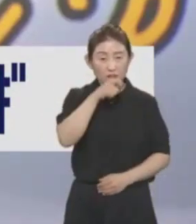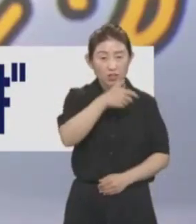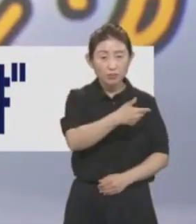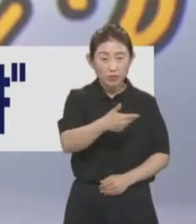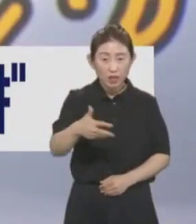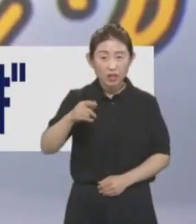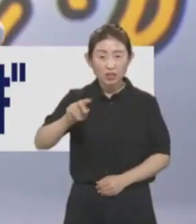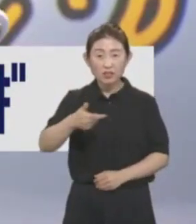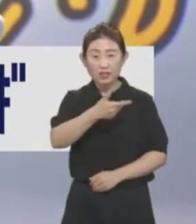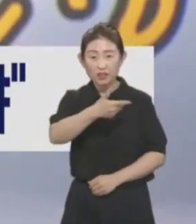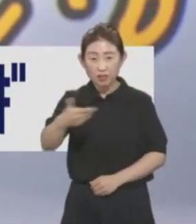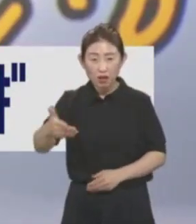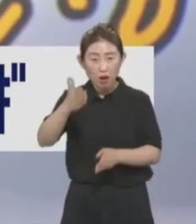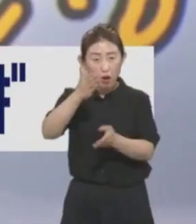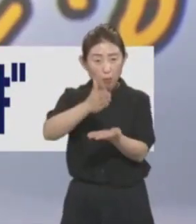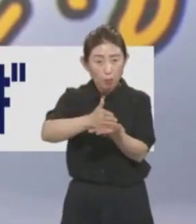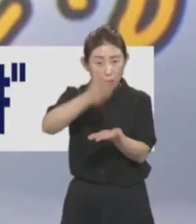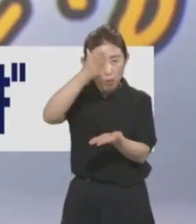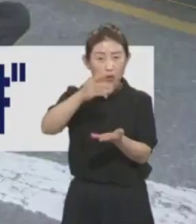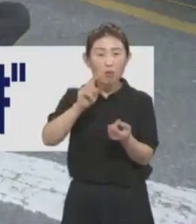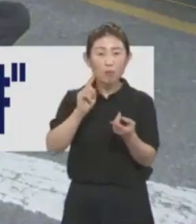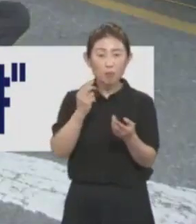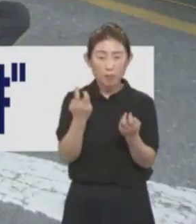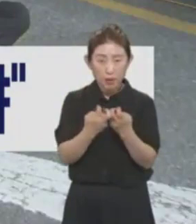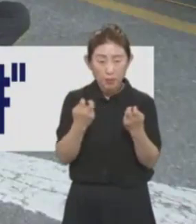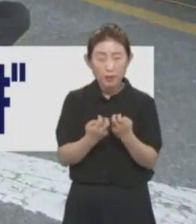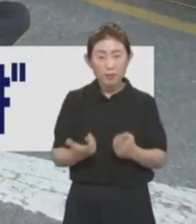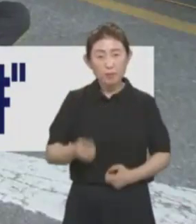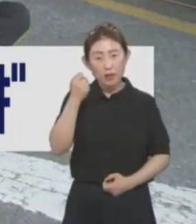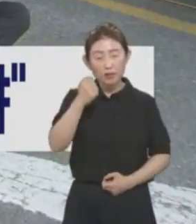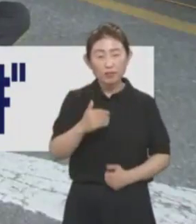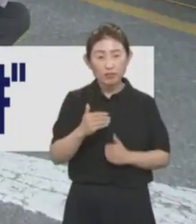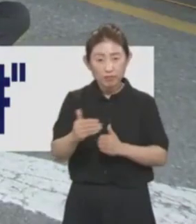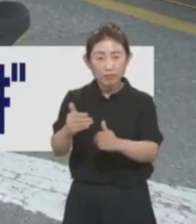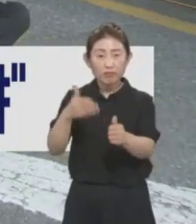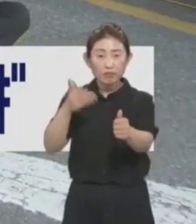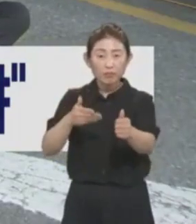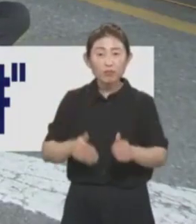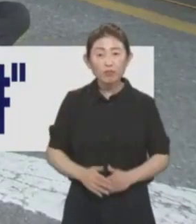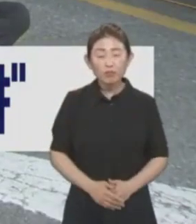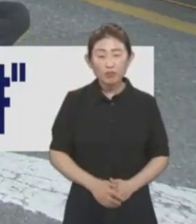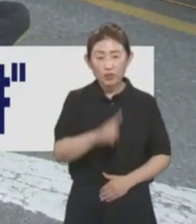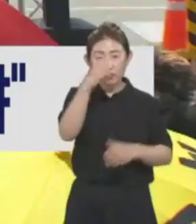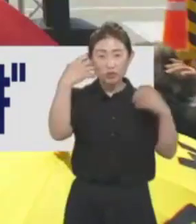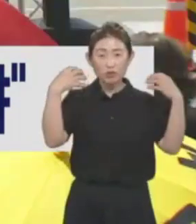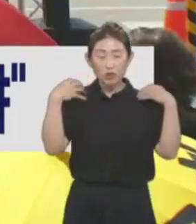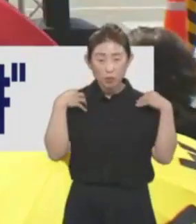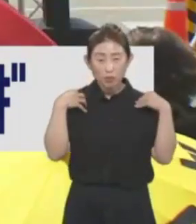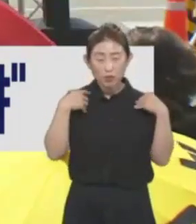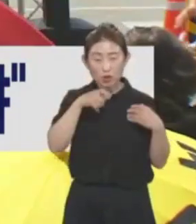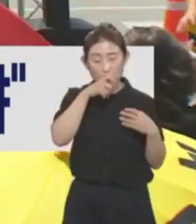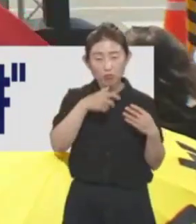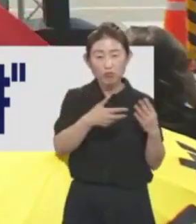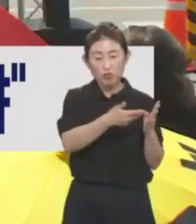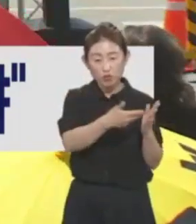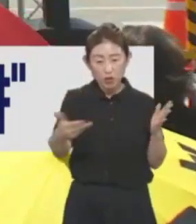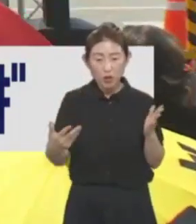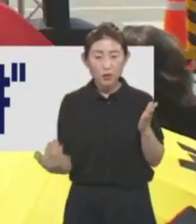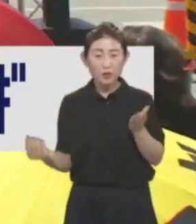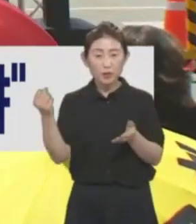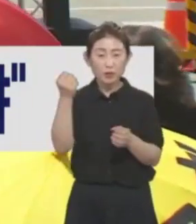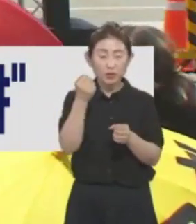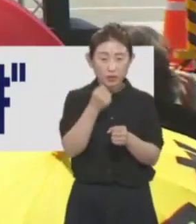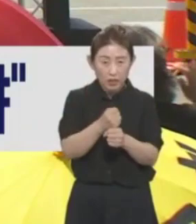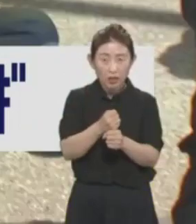금강과 영산강의 보처리 방안에 조속한 이행을 촉구했습니다. 이들은 정부가 4대강 자연성 회복에